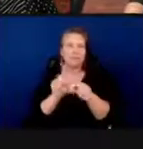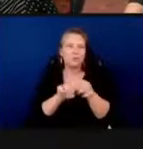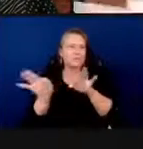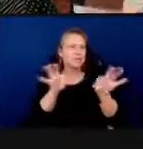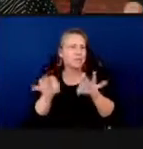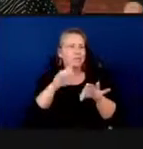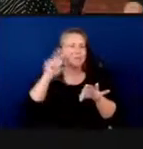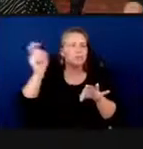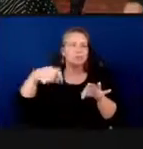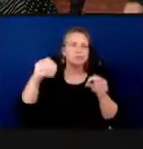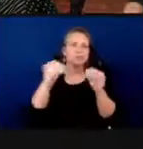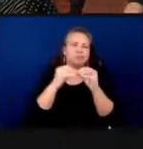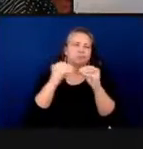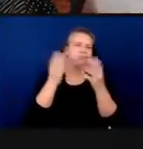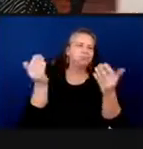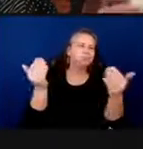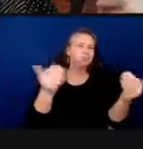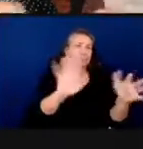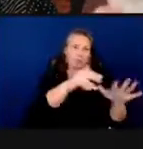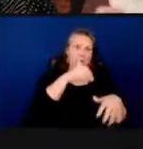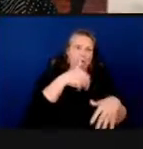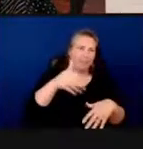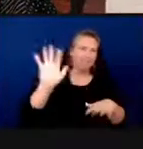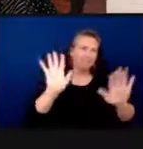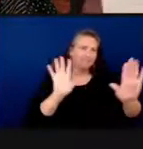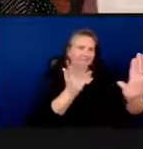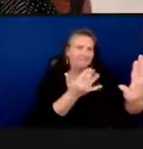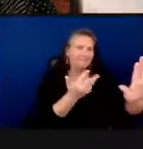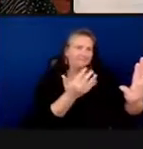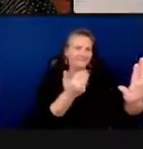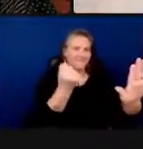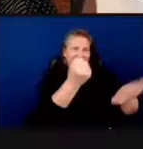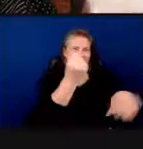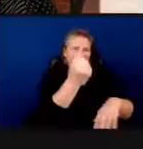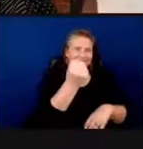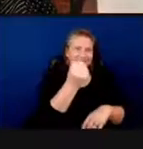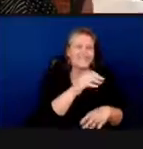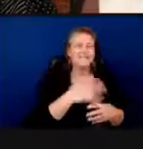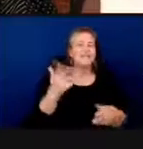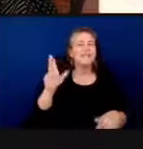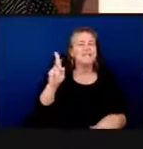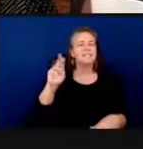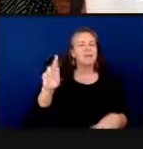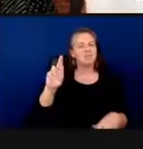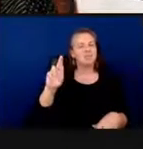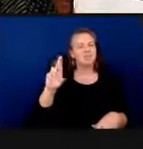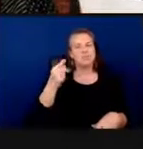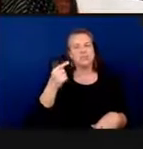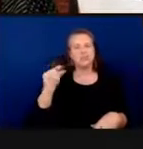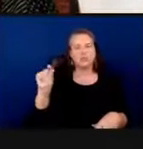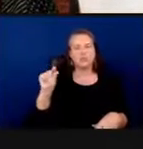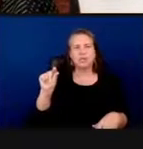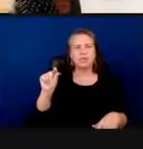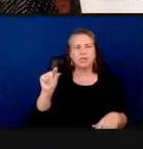هذا العمل هو رائع للغاية. فإذا أنا لا أود أن أطيل الحديث، لا أود أن